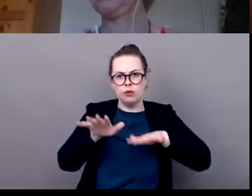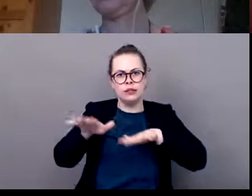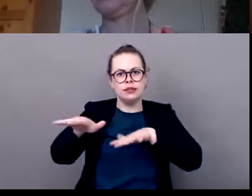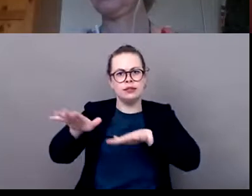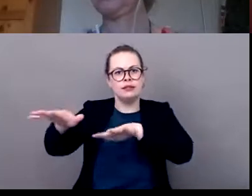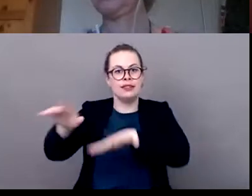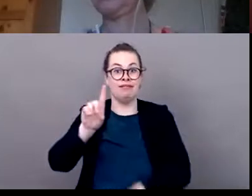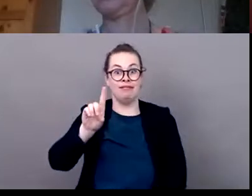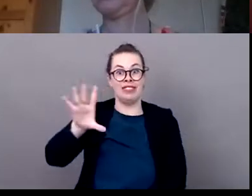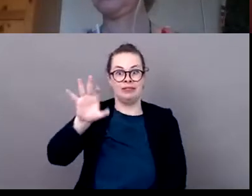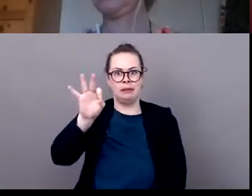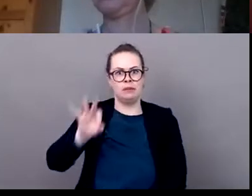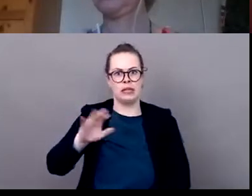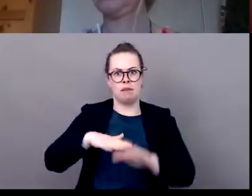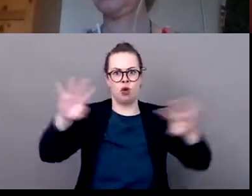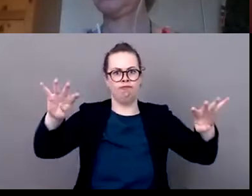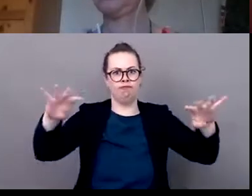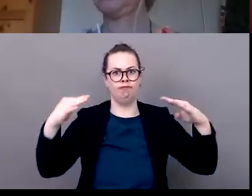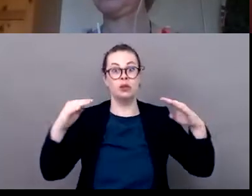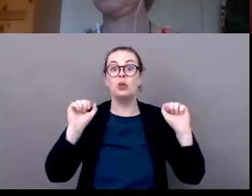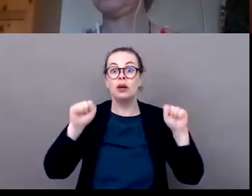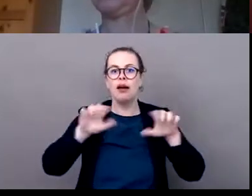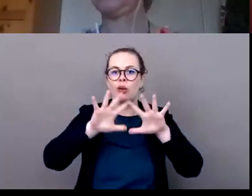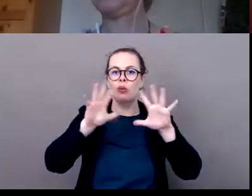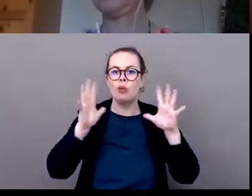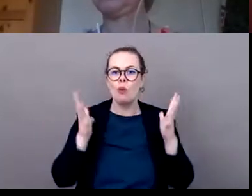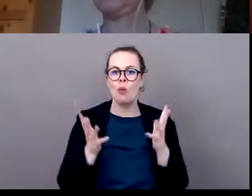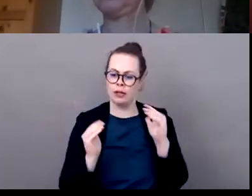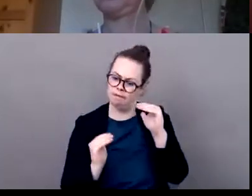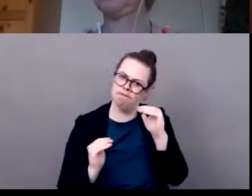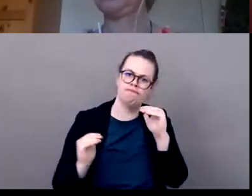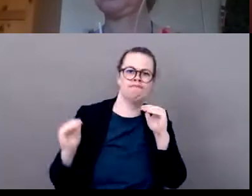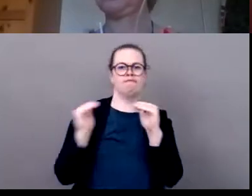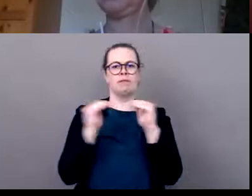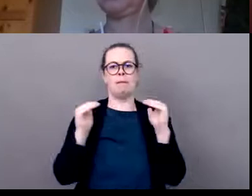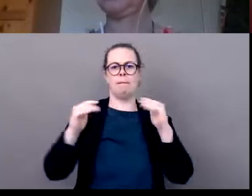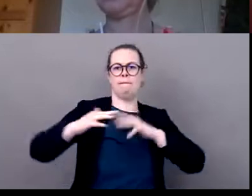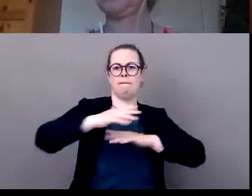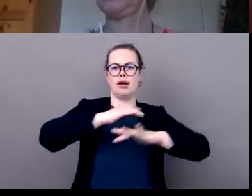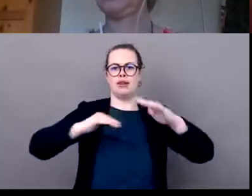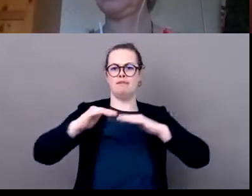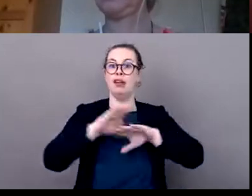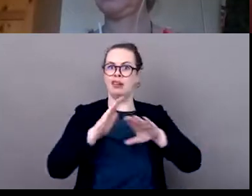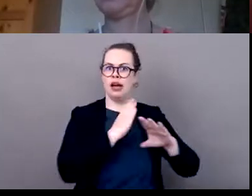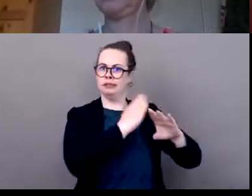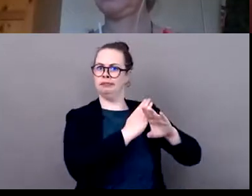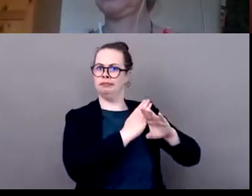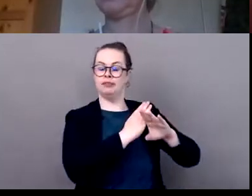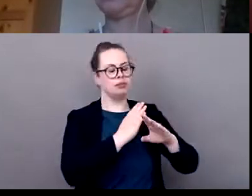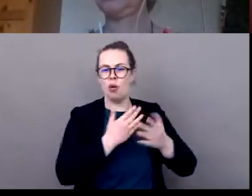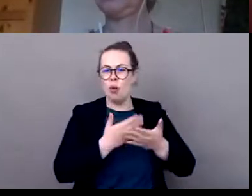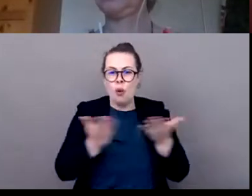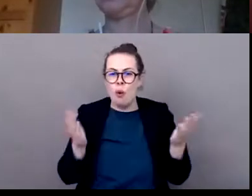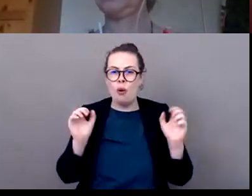soutien pour le mouvement du 15 mai. Et toutes les personnes dans le monde,